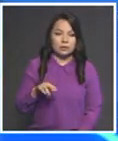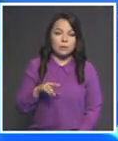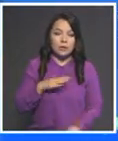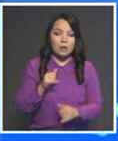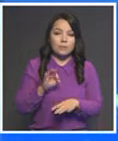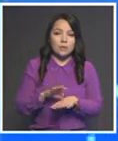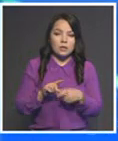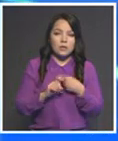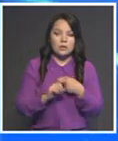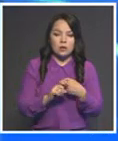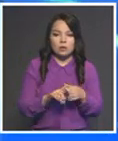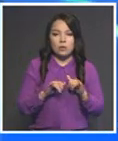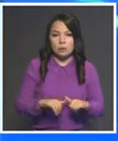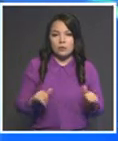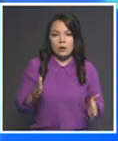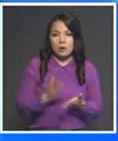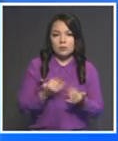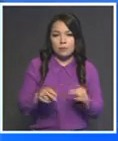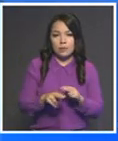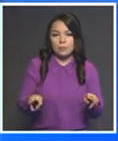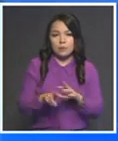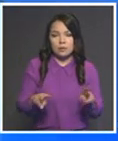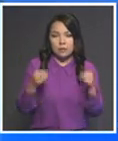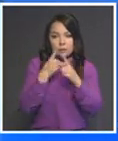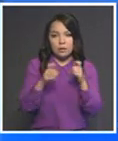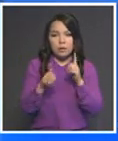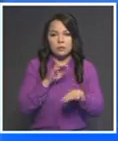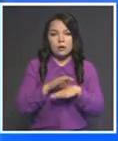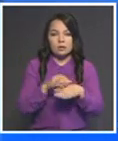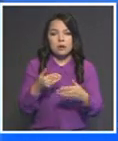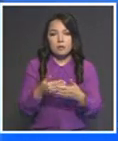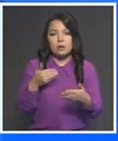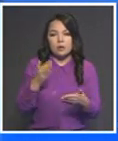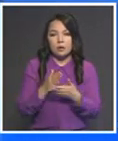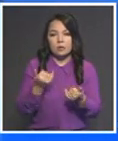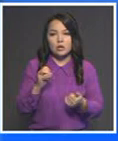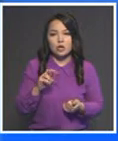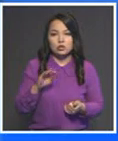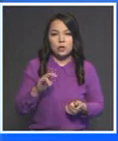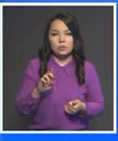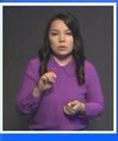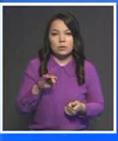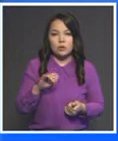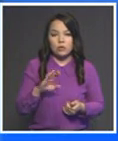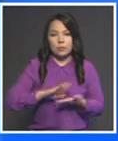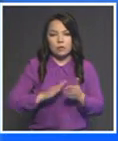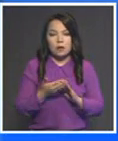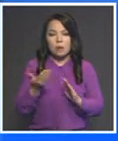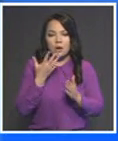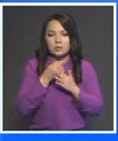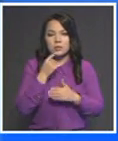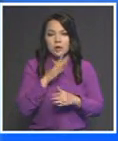жатыр. Сондықтан премьер-министр Бақытжан Сағынтаев үкімет отырысында кезектен тыс алдымен Елжан Біртановтың жағдайға қатысты есеп беруін